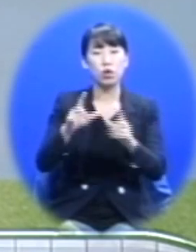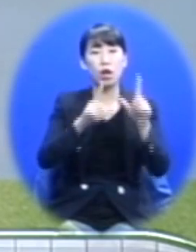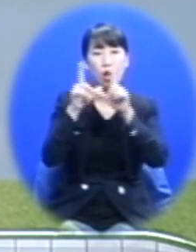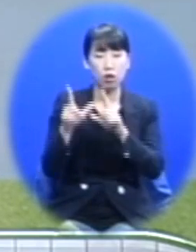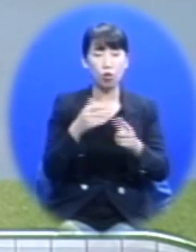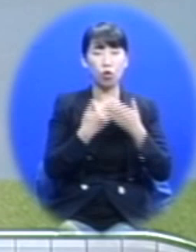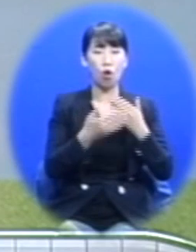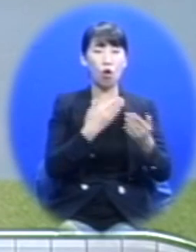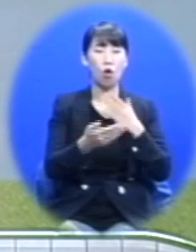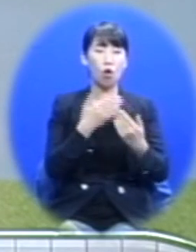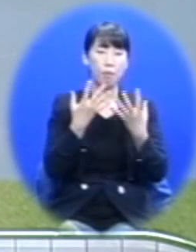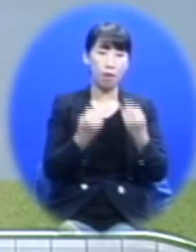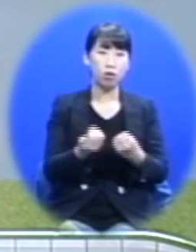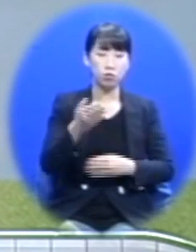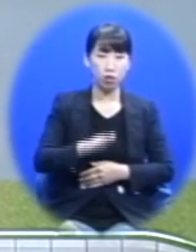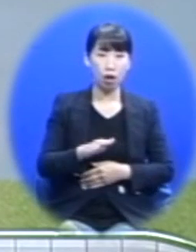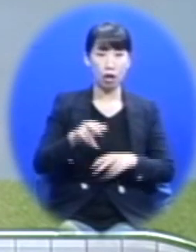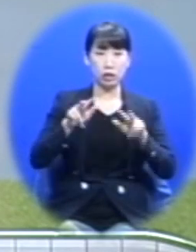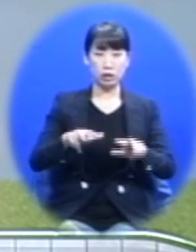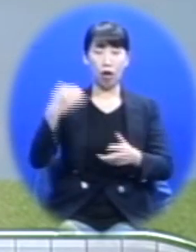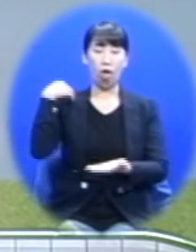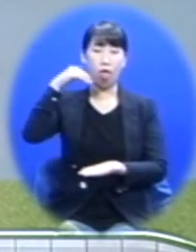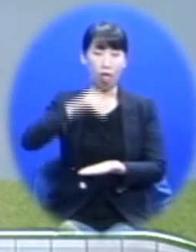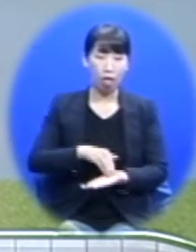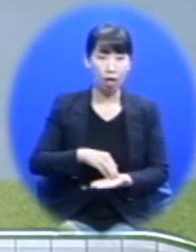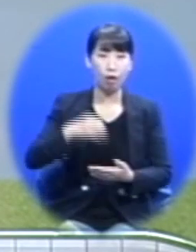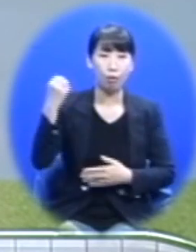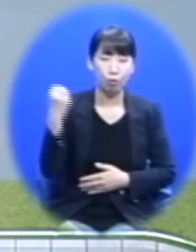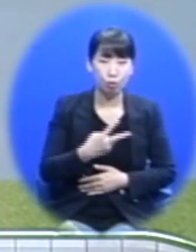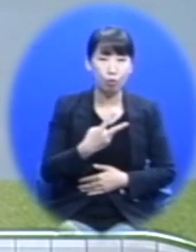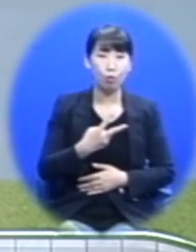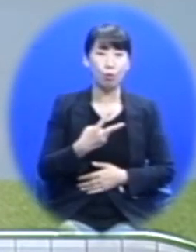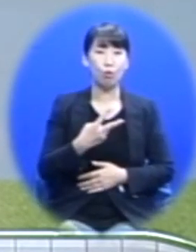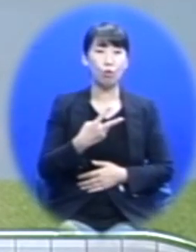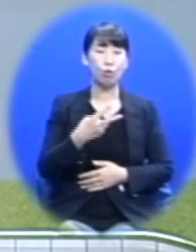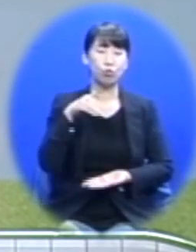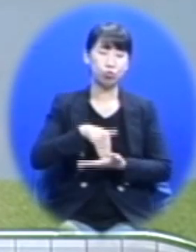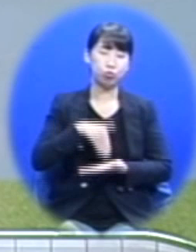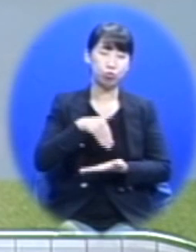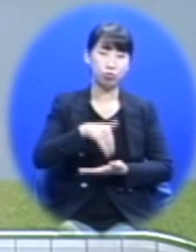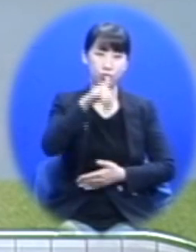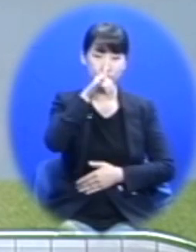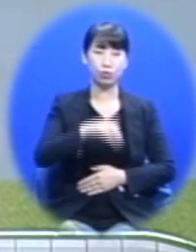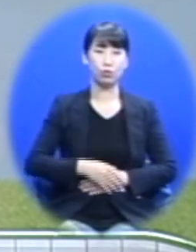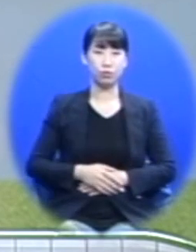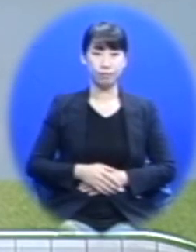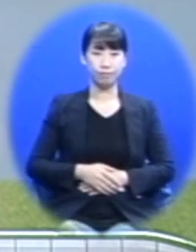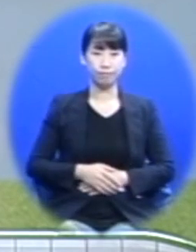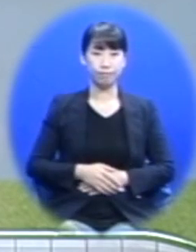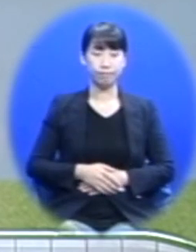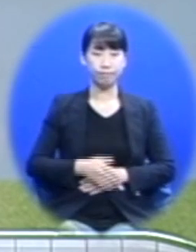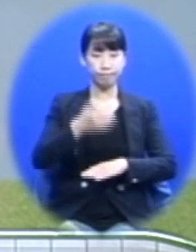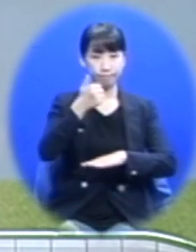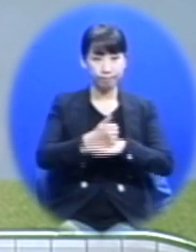경험했는데 지금도 동일하게 그것을 증명해야 되는 것이 내게 주어진 사명입니다. 결국은 누가